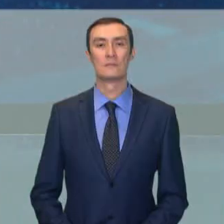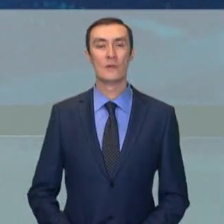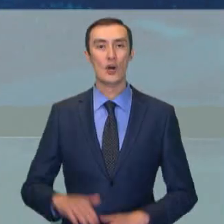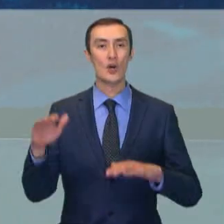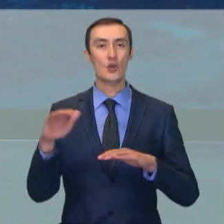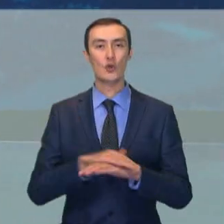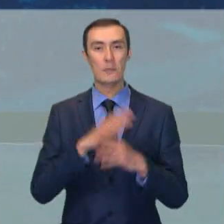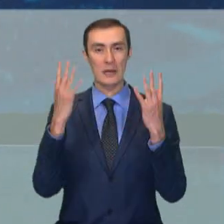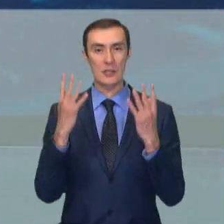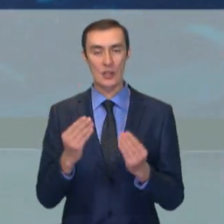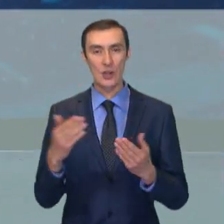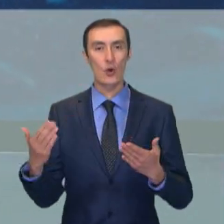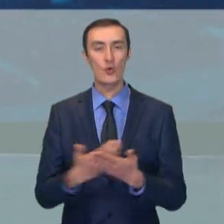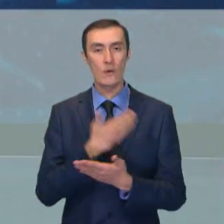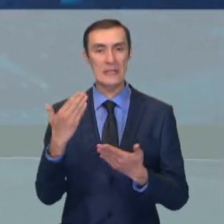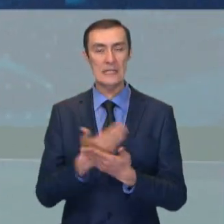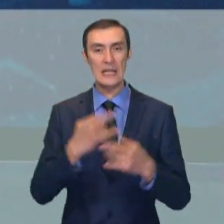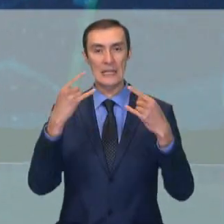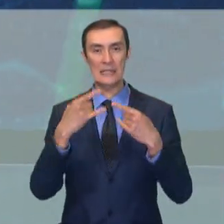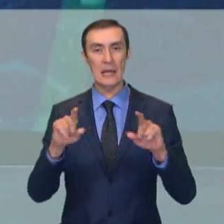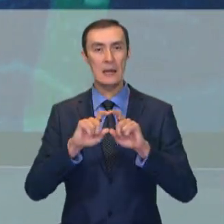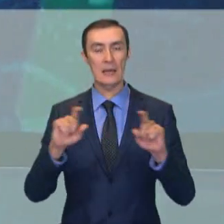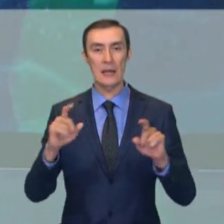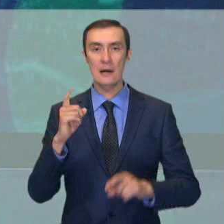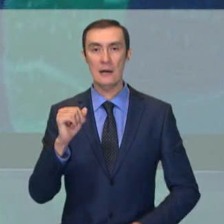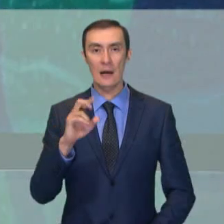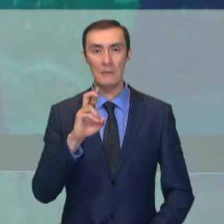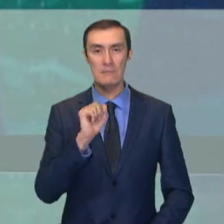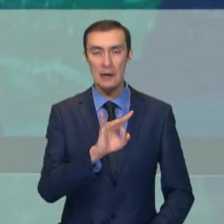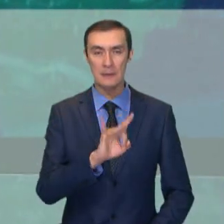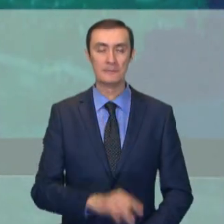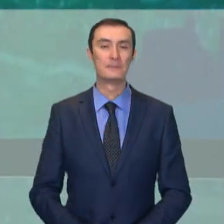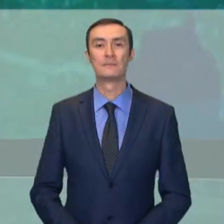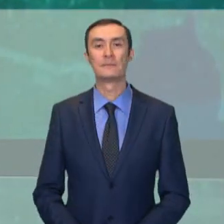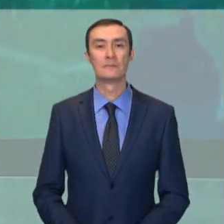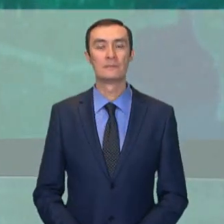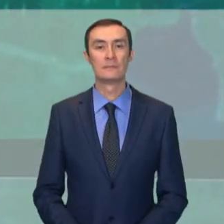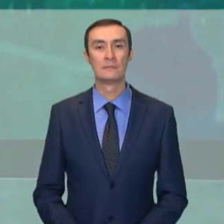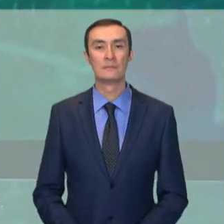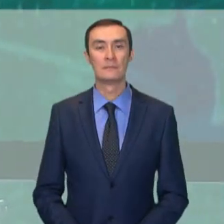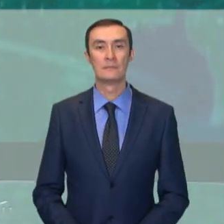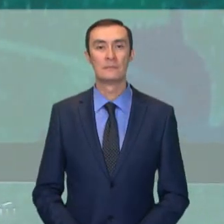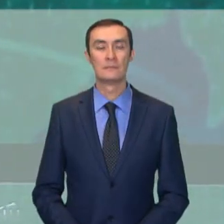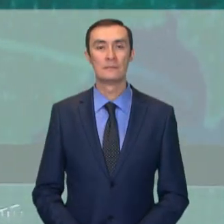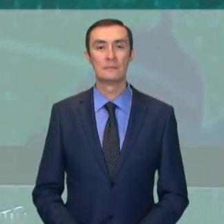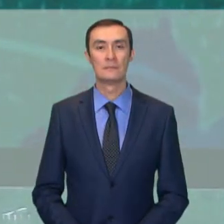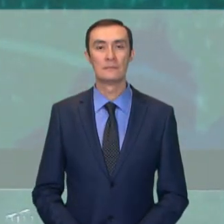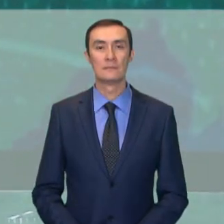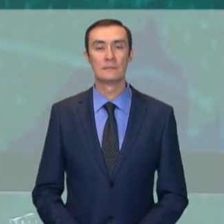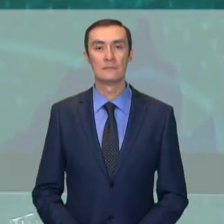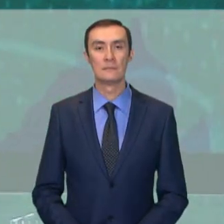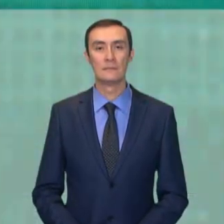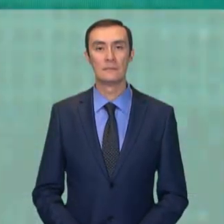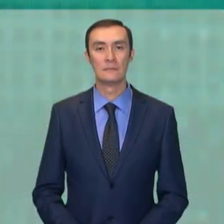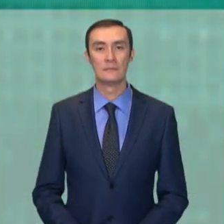Добрый день. Час дня в столице. О главных событиях к этому часу рассказывают корреспонденты агентства «Хабар». В студии Ботагоз Аркулова. Сурдоперевод обеспечивает Хасан